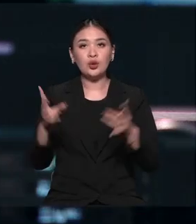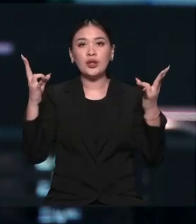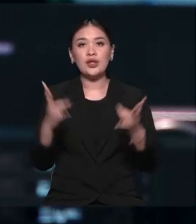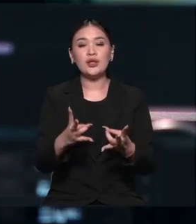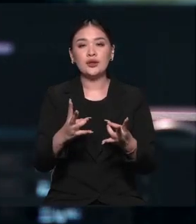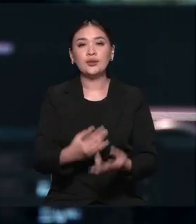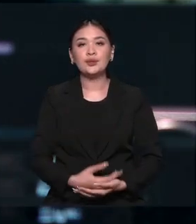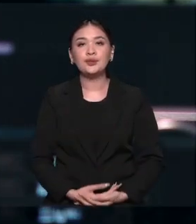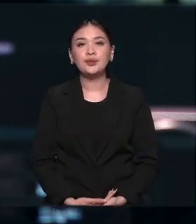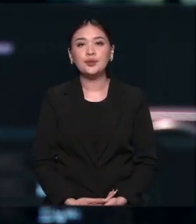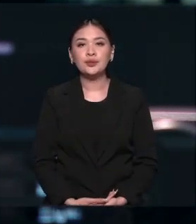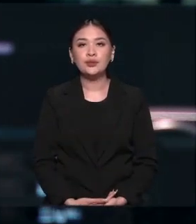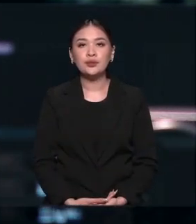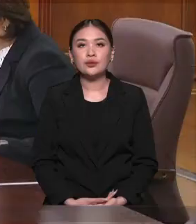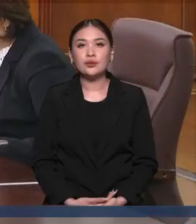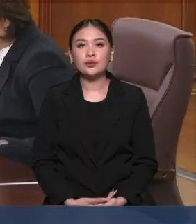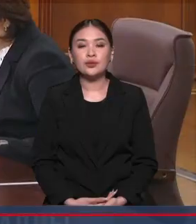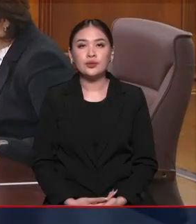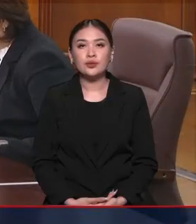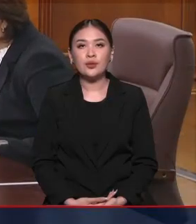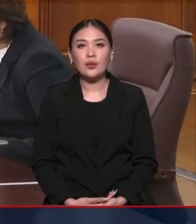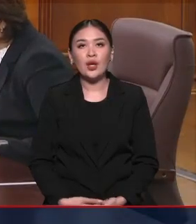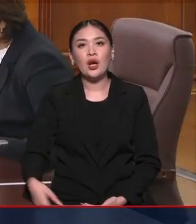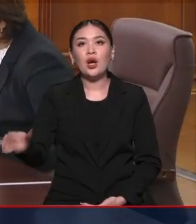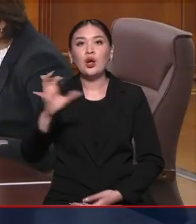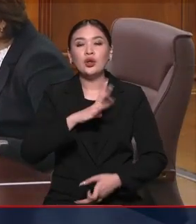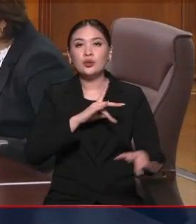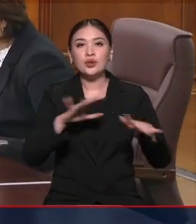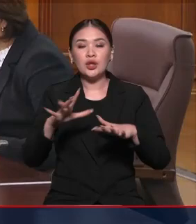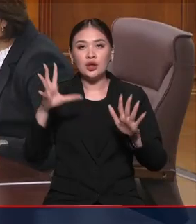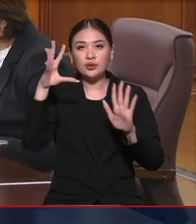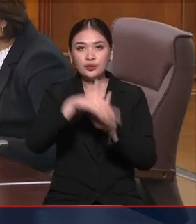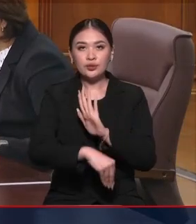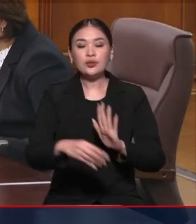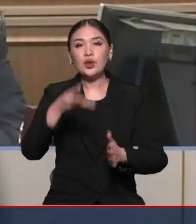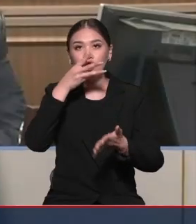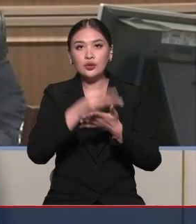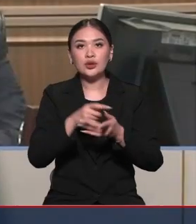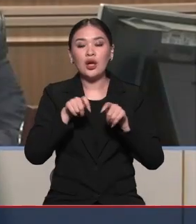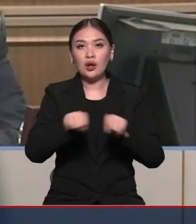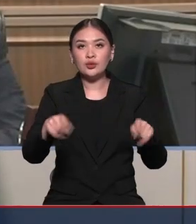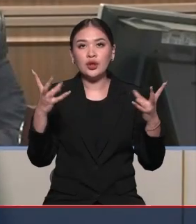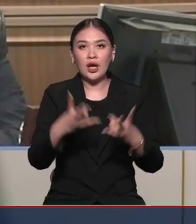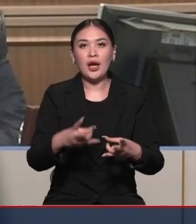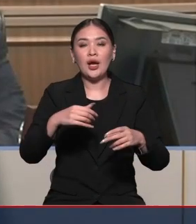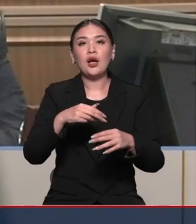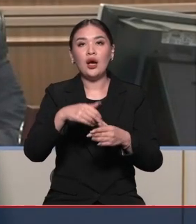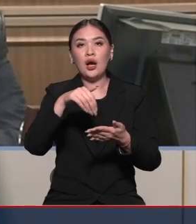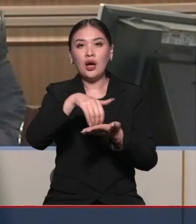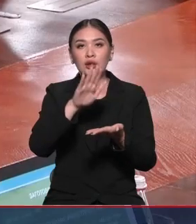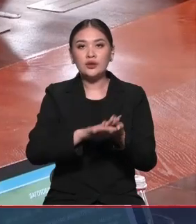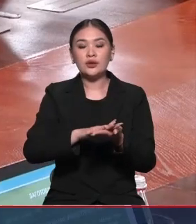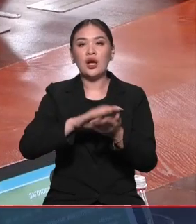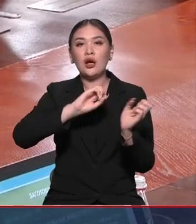Әріптесім Саналы Ығылтар қатып айтады. Өңір әкімдері ішкі нарықты өз азық-түлігімізбен қамтуы тиіс, бірақ экспортты да естен шығармау